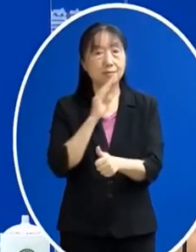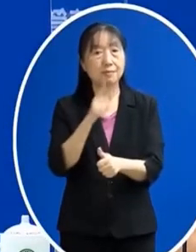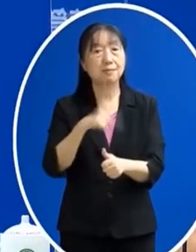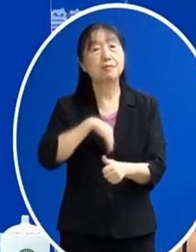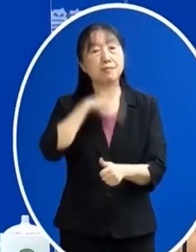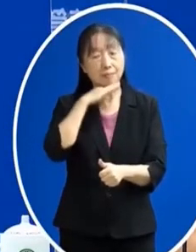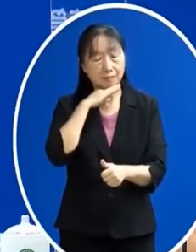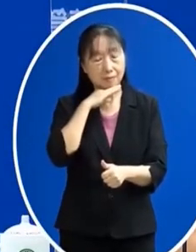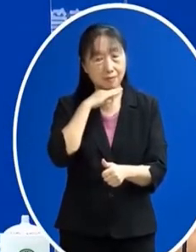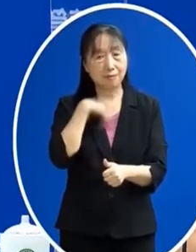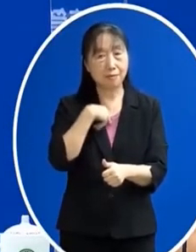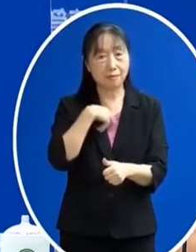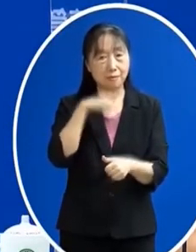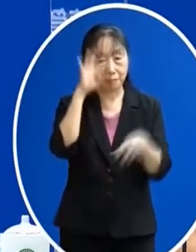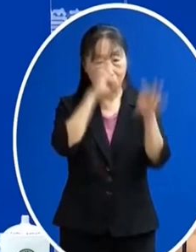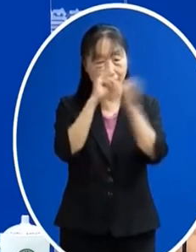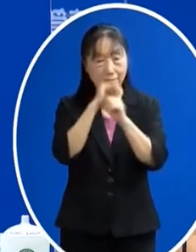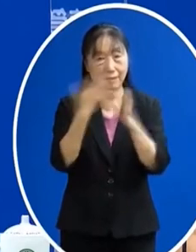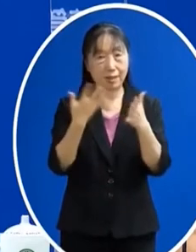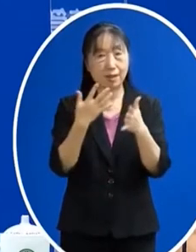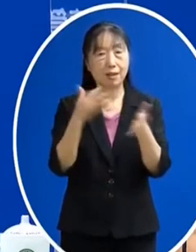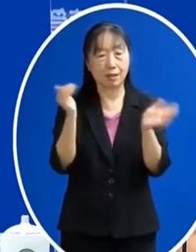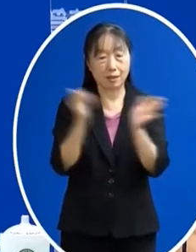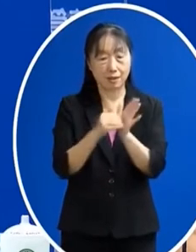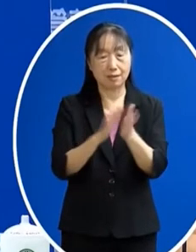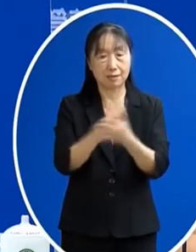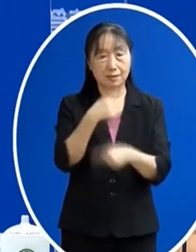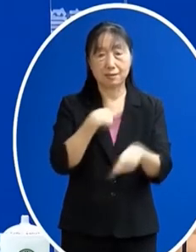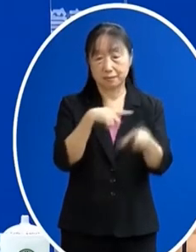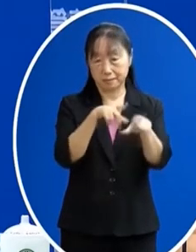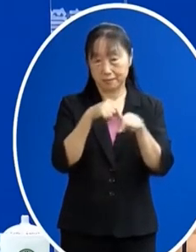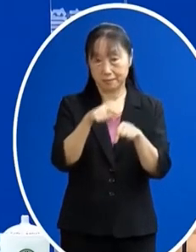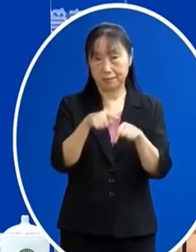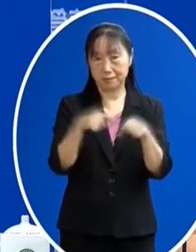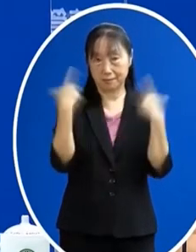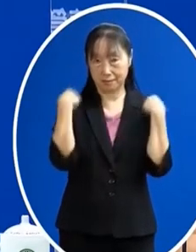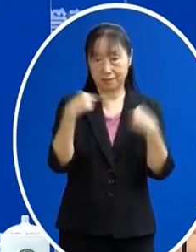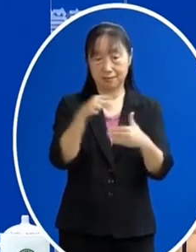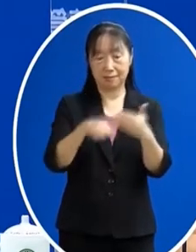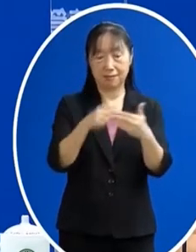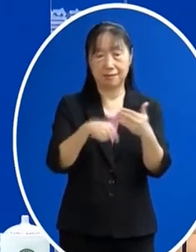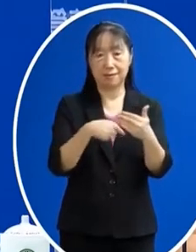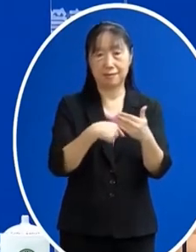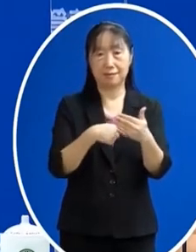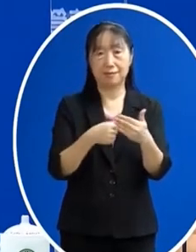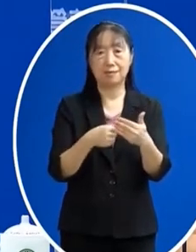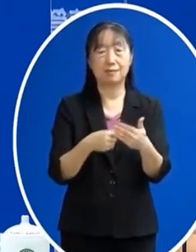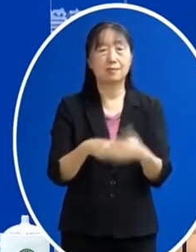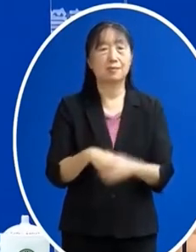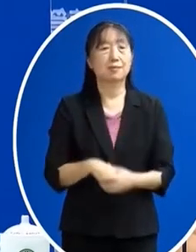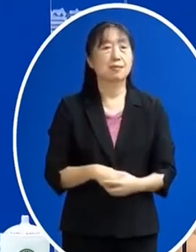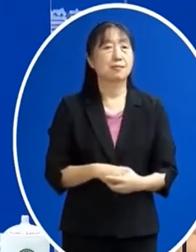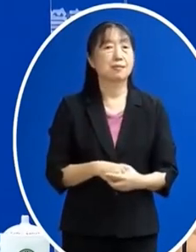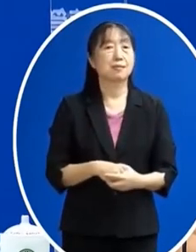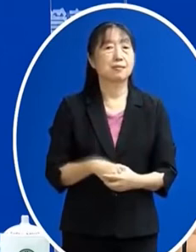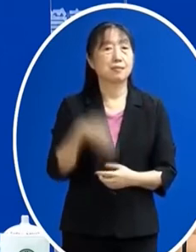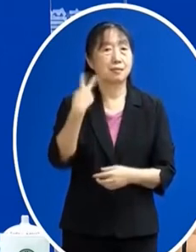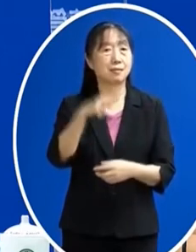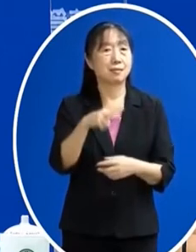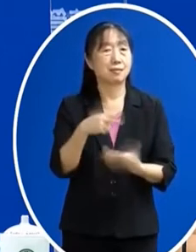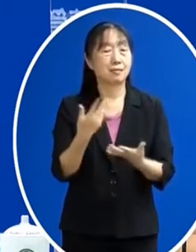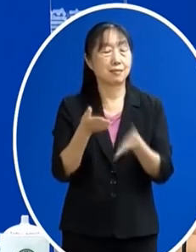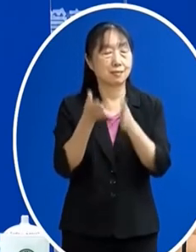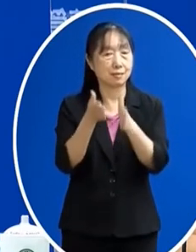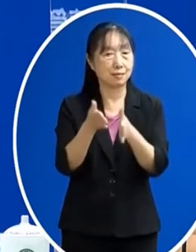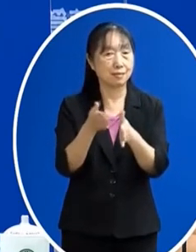们调查报告出来，我们依照我们既有的规定啊，那包括这个。从看说是